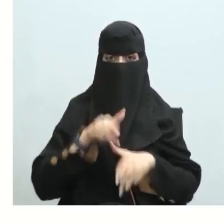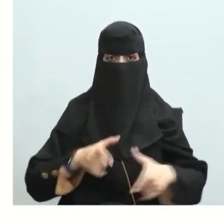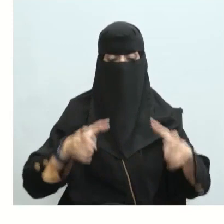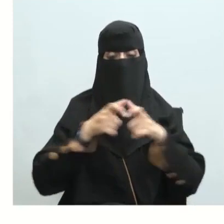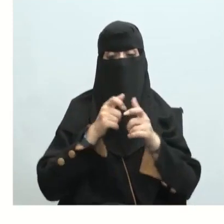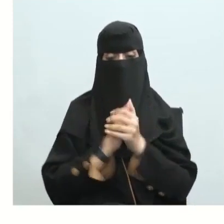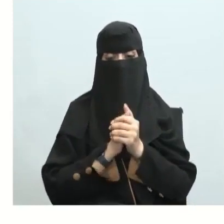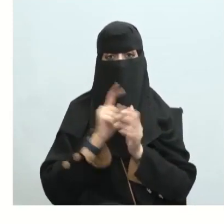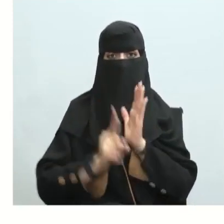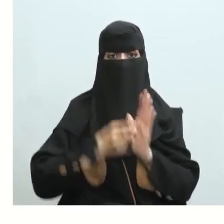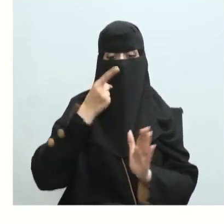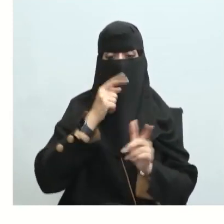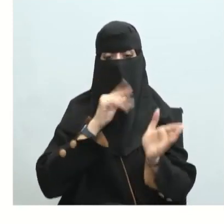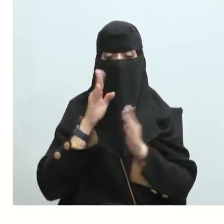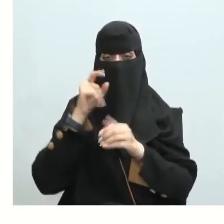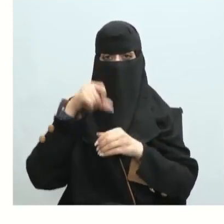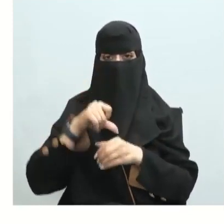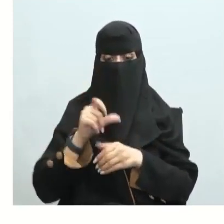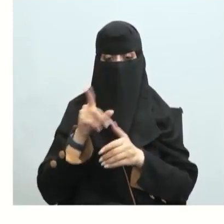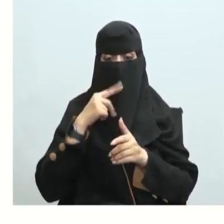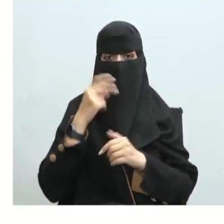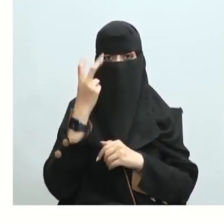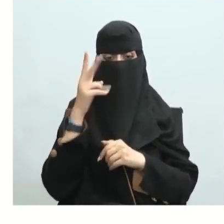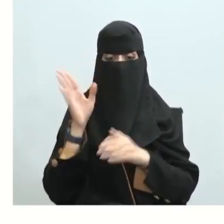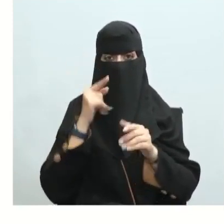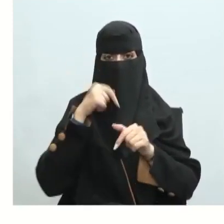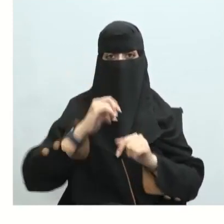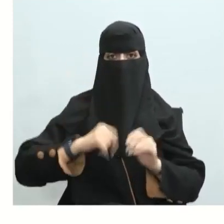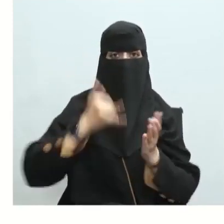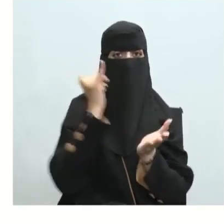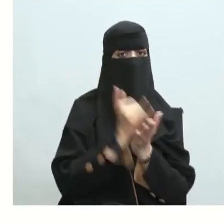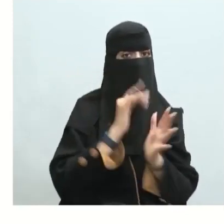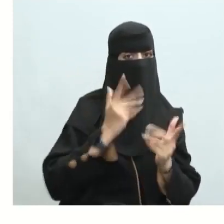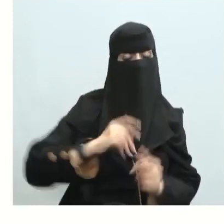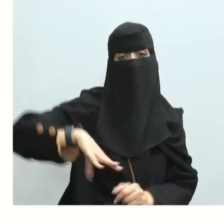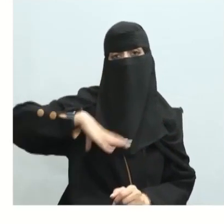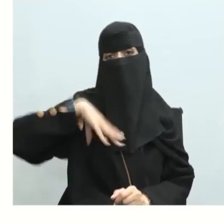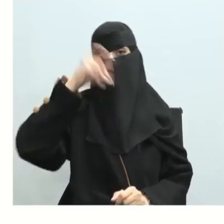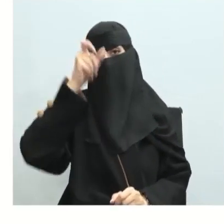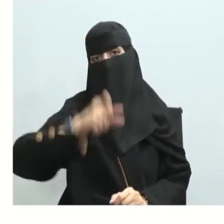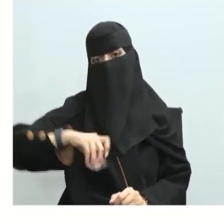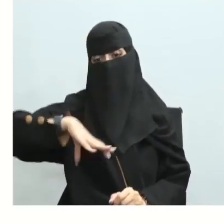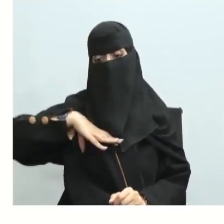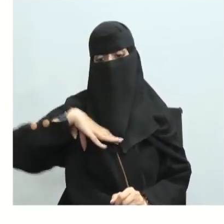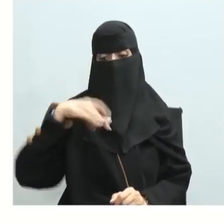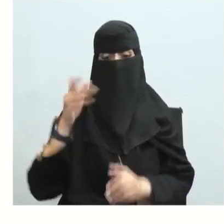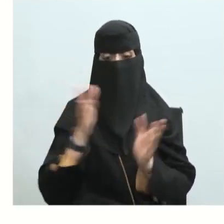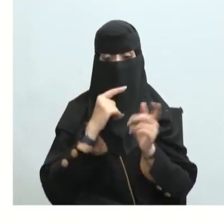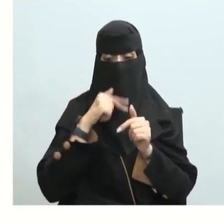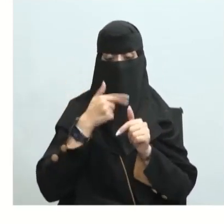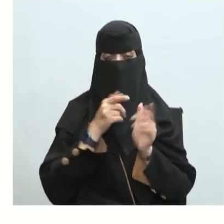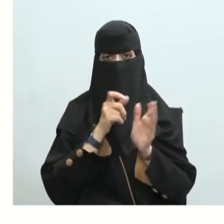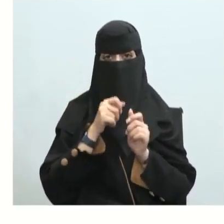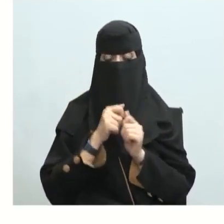الاجتماع الاول والثاني برئاسه مدير المدرسه انس تكتب ذلك م في محضر النشاط